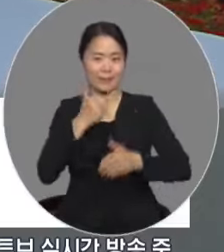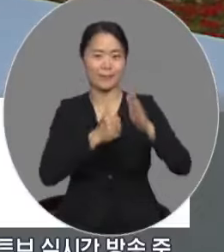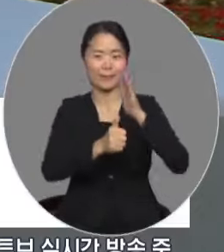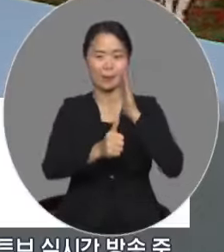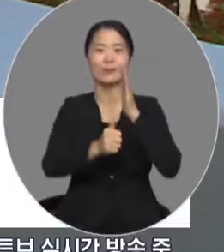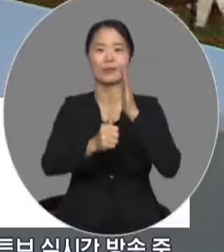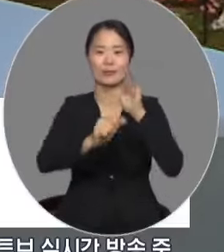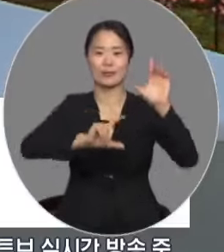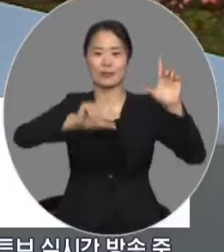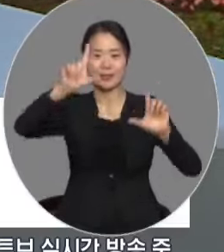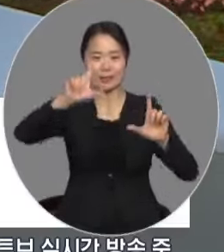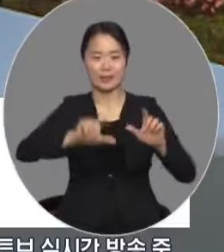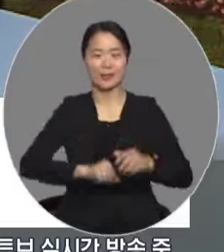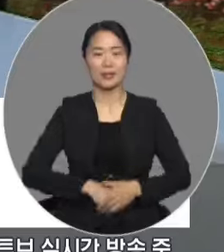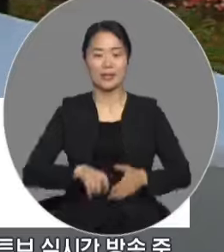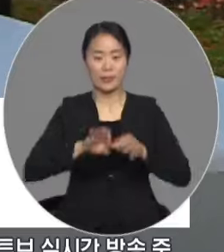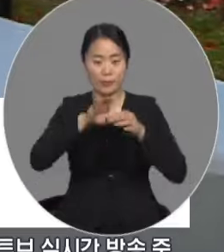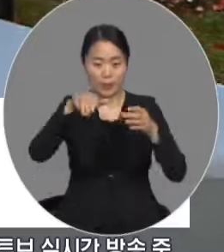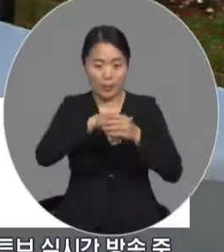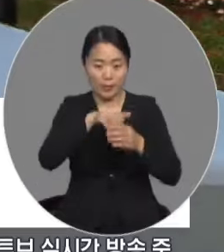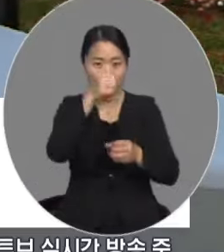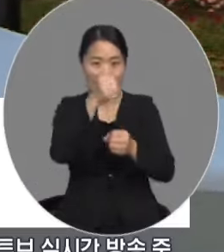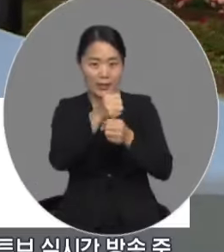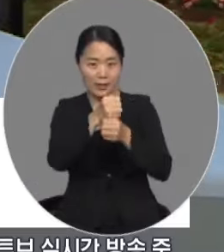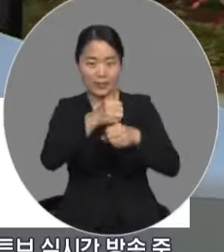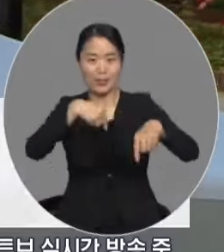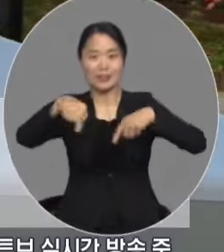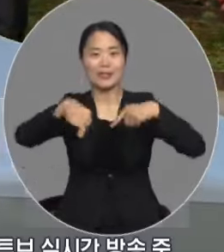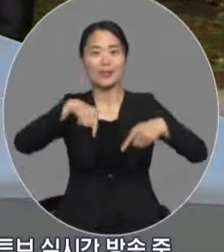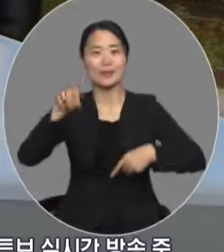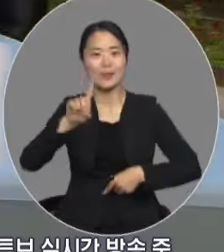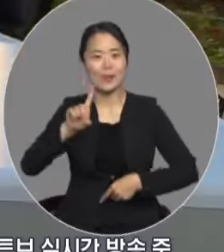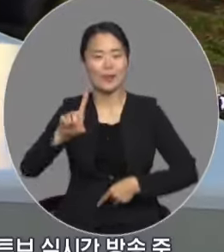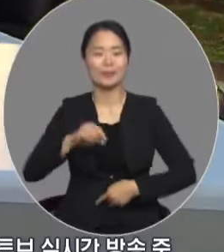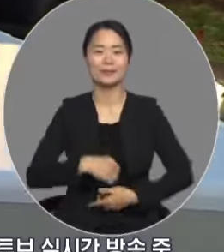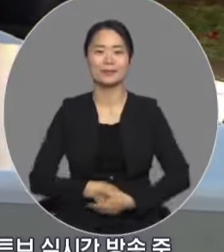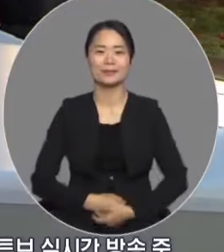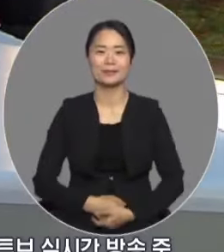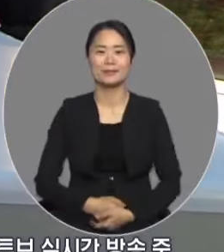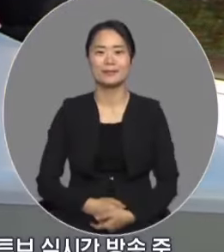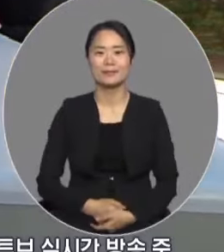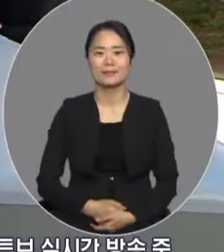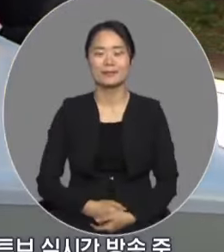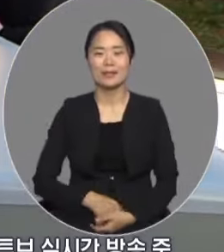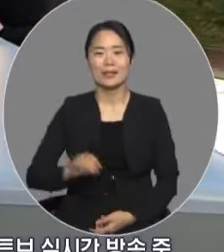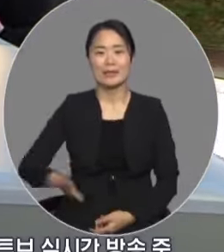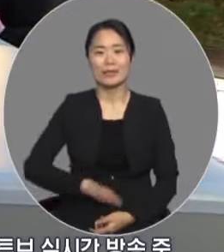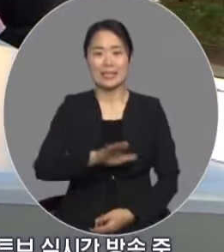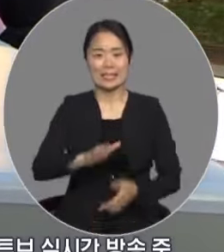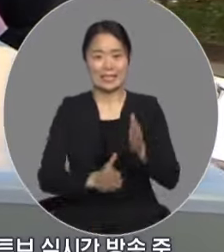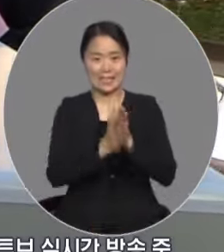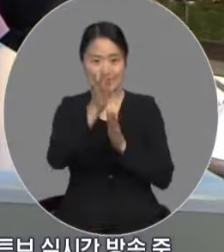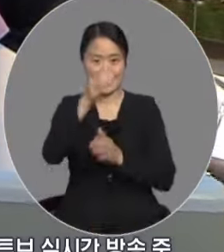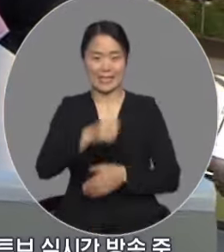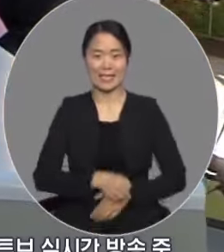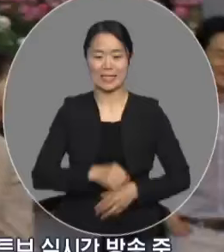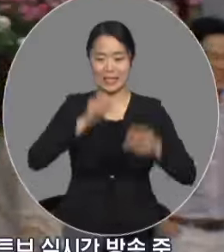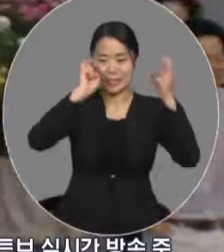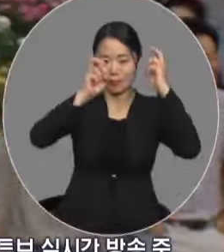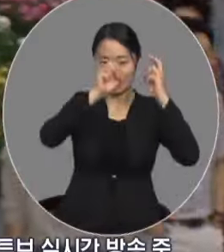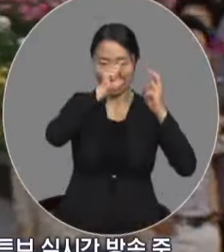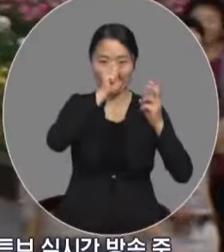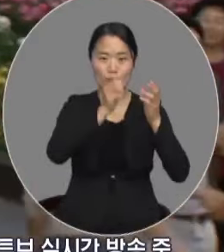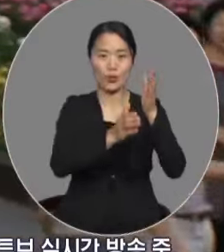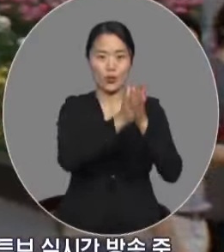이 밖에 문화도시를 만들기 위한 정책이 있다면 어떤 게 있을까요? 우리 저희 시에서는 기업하기 좋은